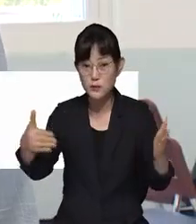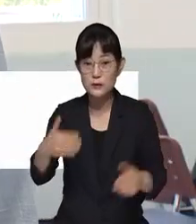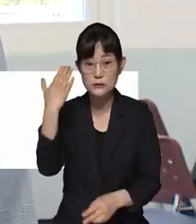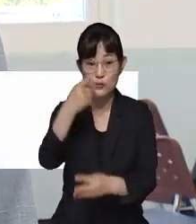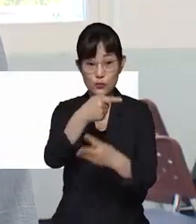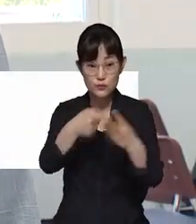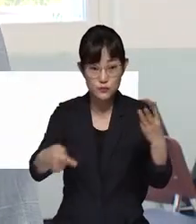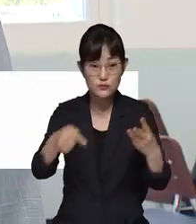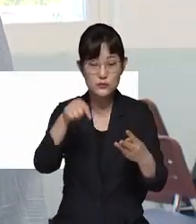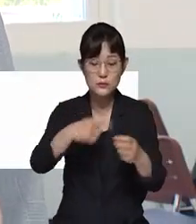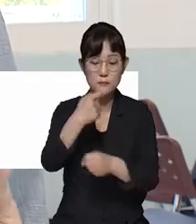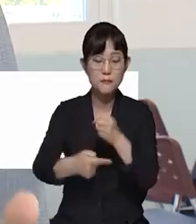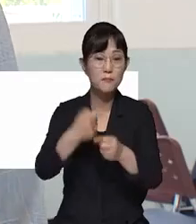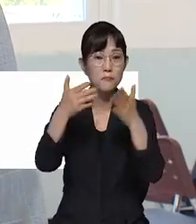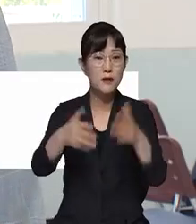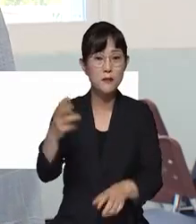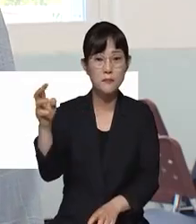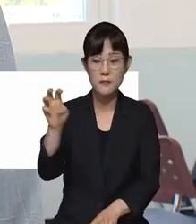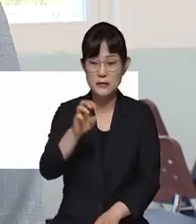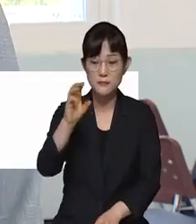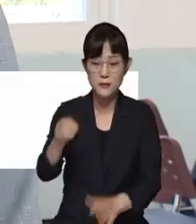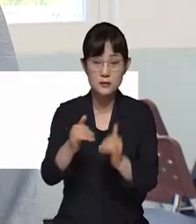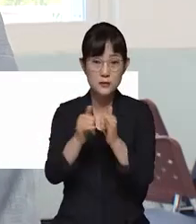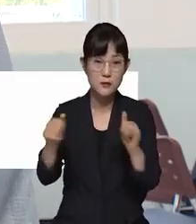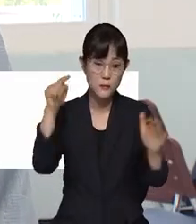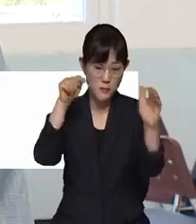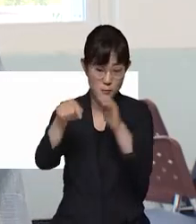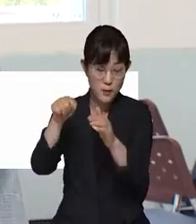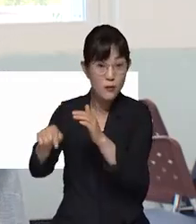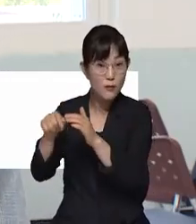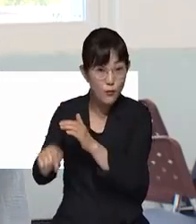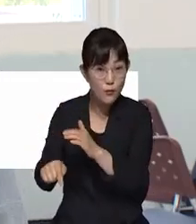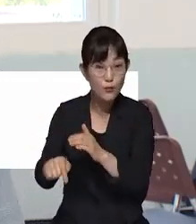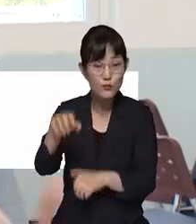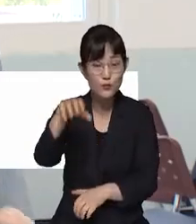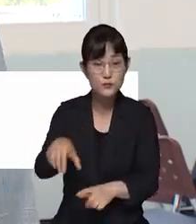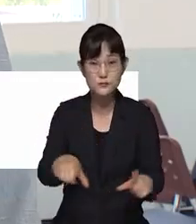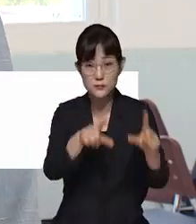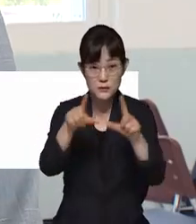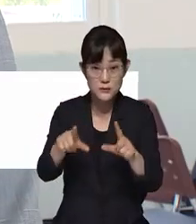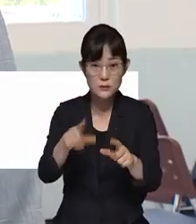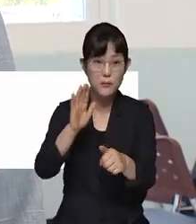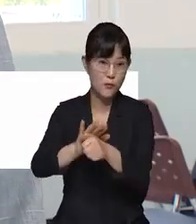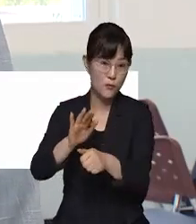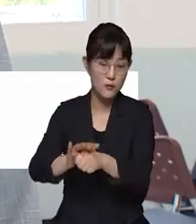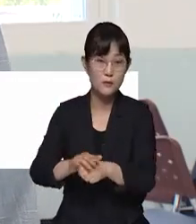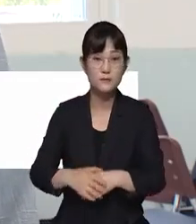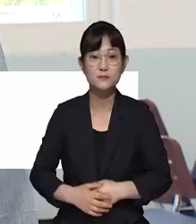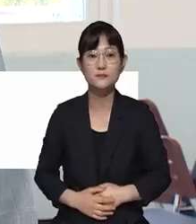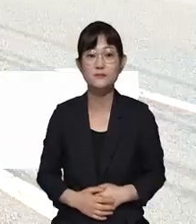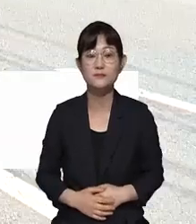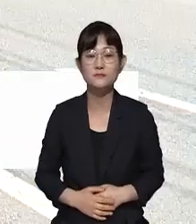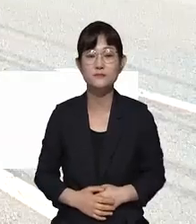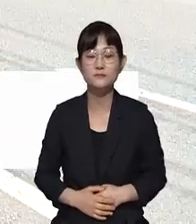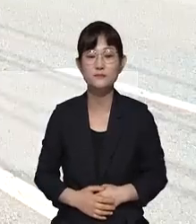80년 80만 명이란 관광객이 오고 있고 그들이 머무르면서 타운화 형성이 되는 구조가 되기